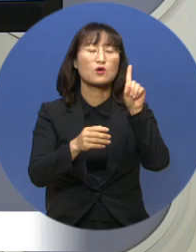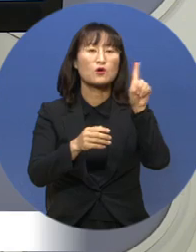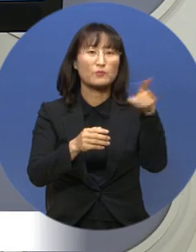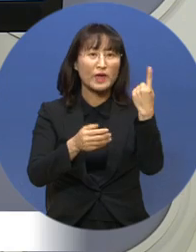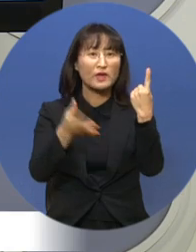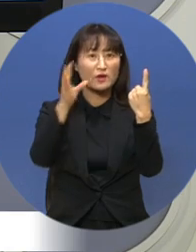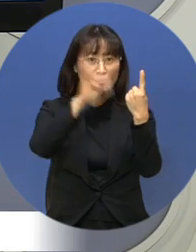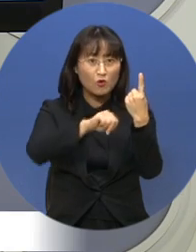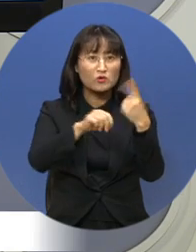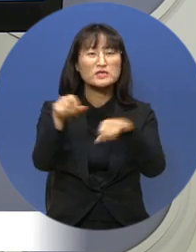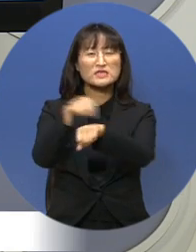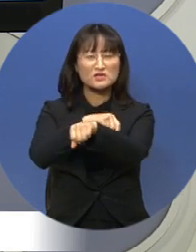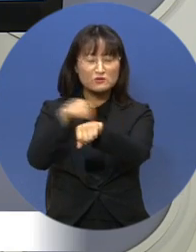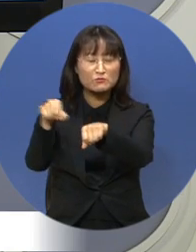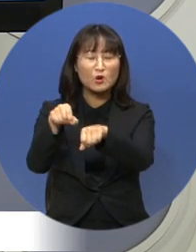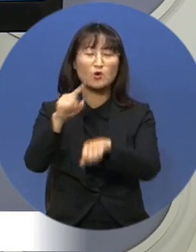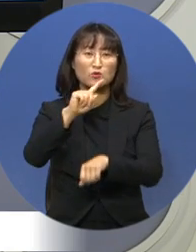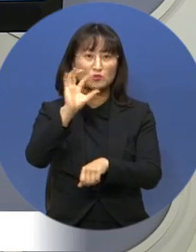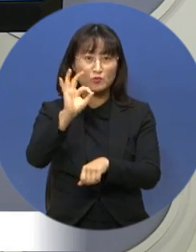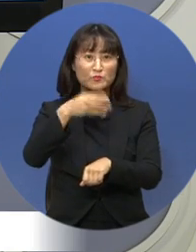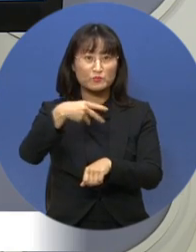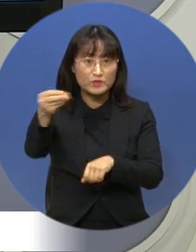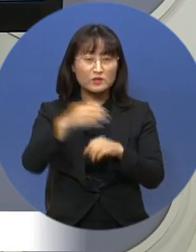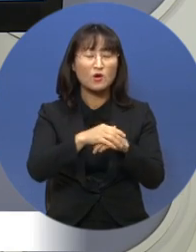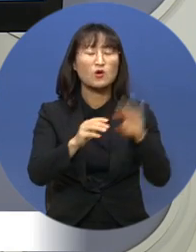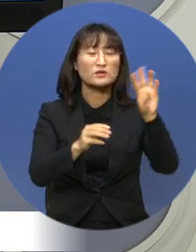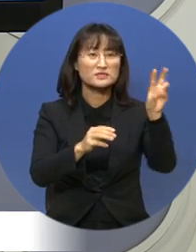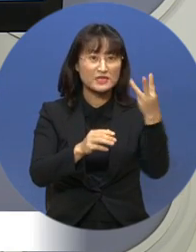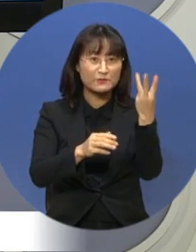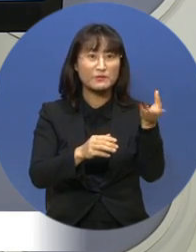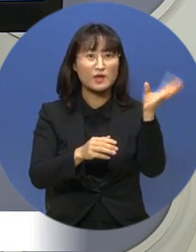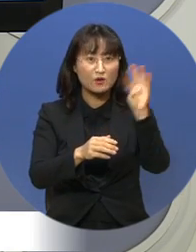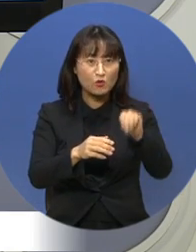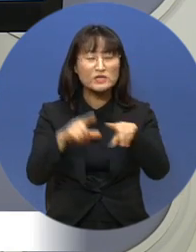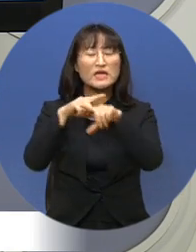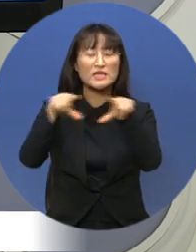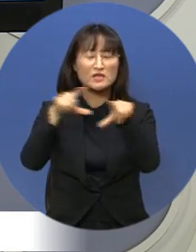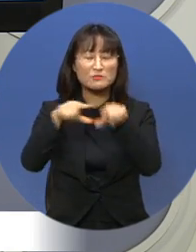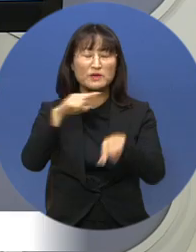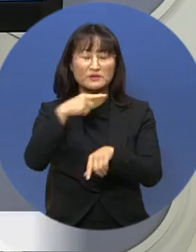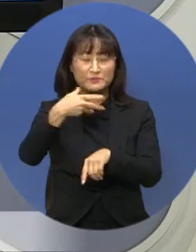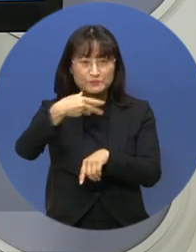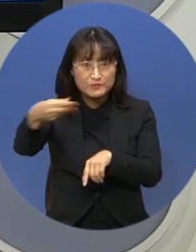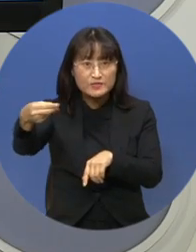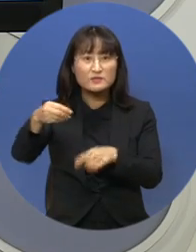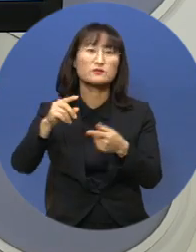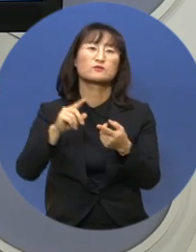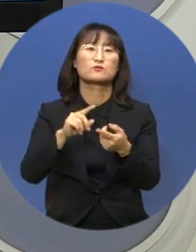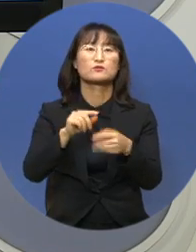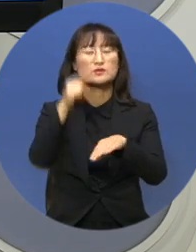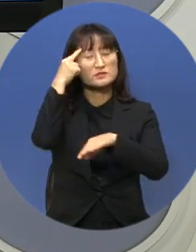특별 용자 에 300억 원 은 일반 운영자금 융자 에 투입할 계획입니다